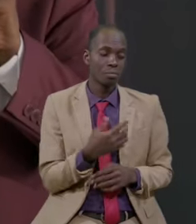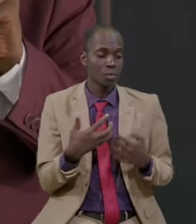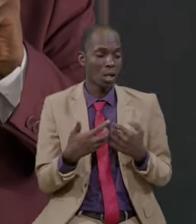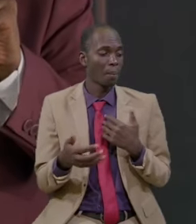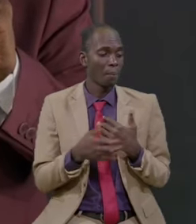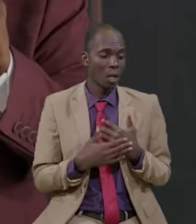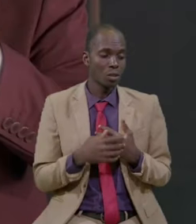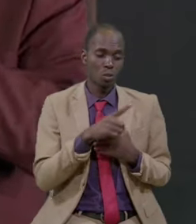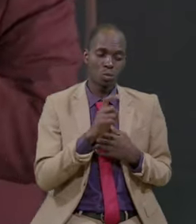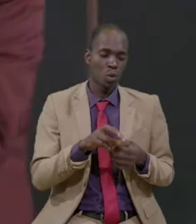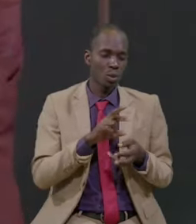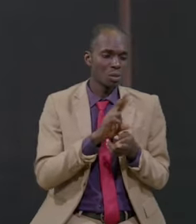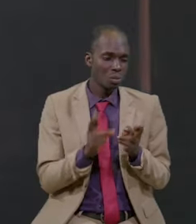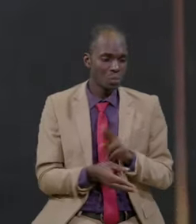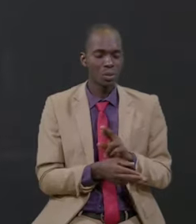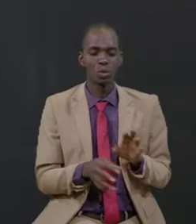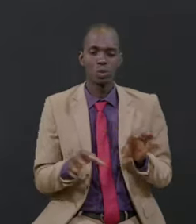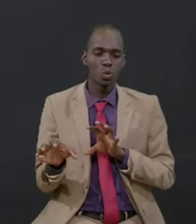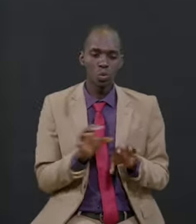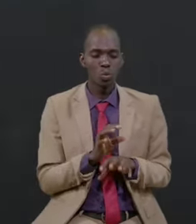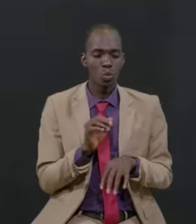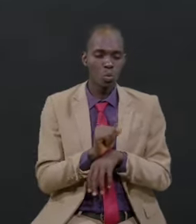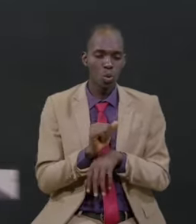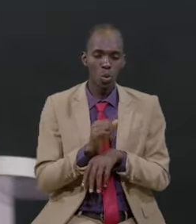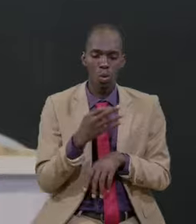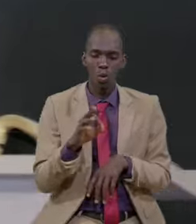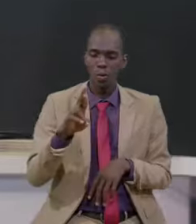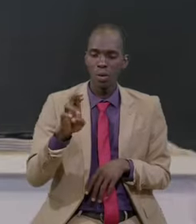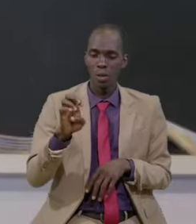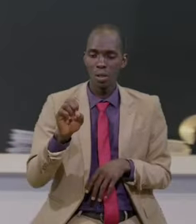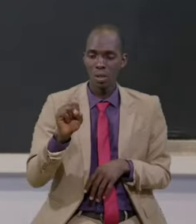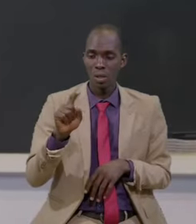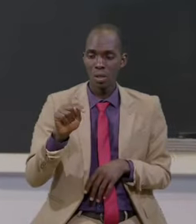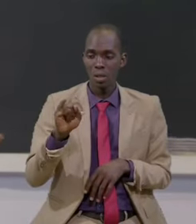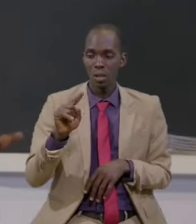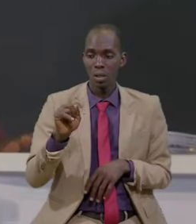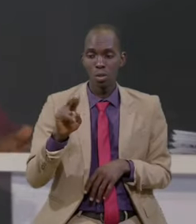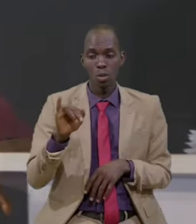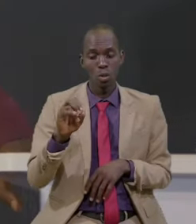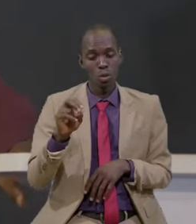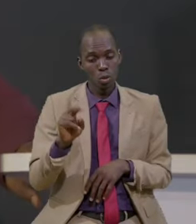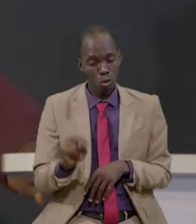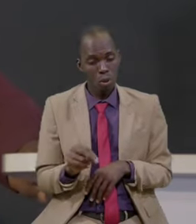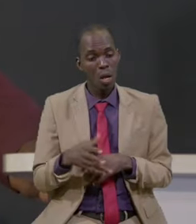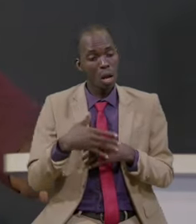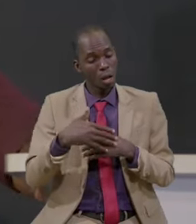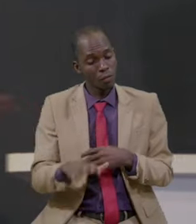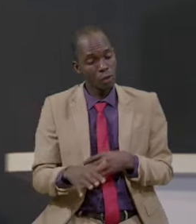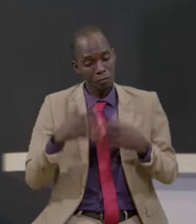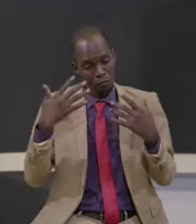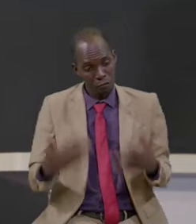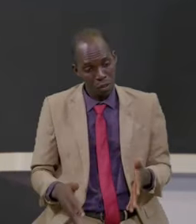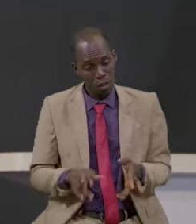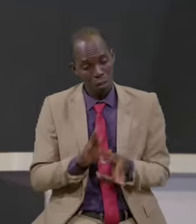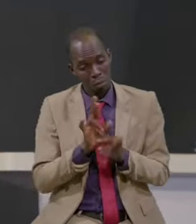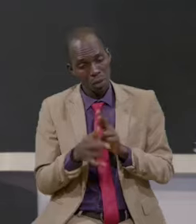corrige ta vie. Fais la restitution. Après que tu l'auras fait, alors nous allons parler de la machine. Mais c'est par